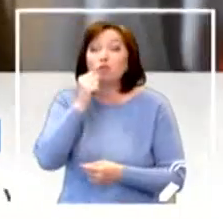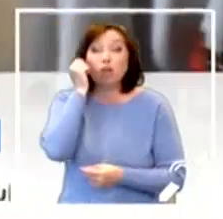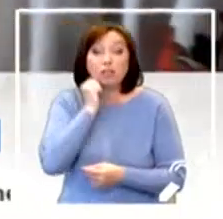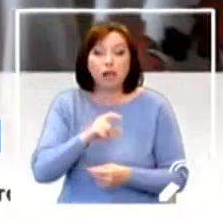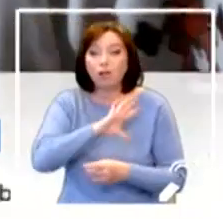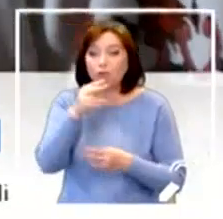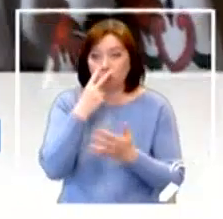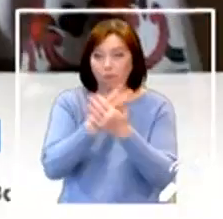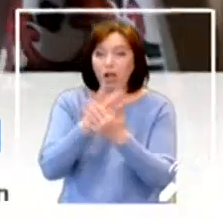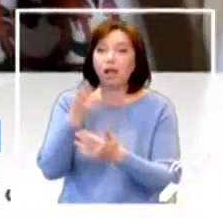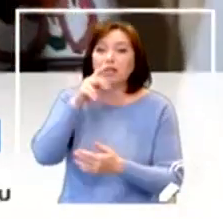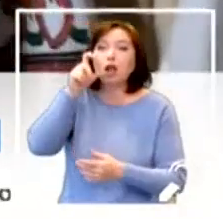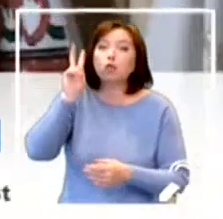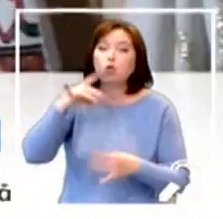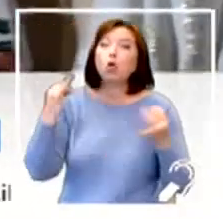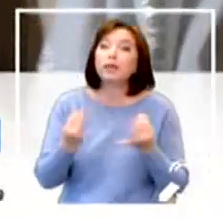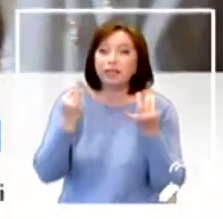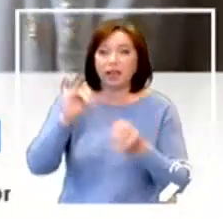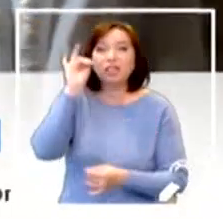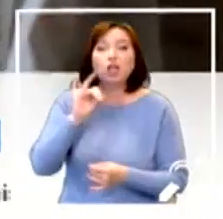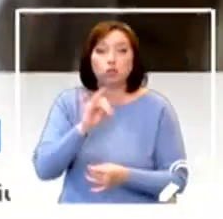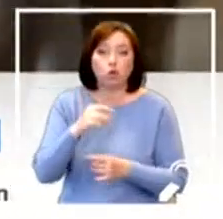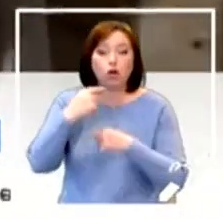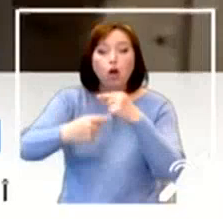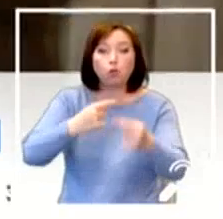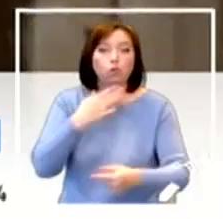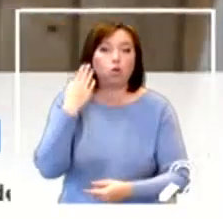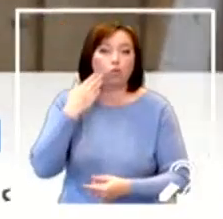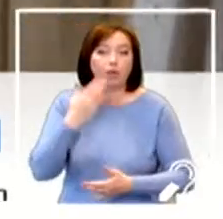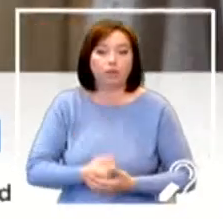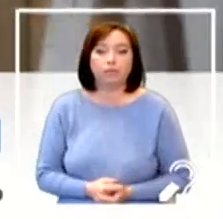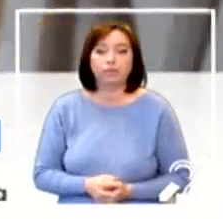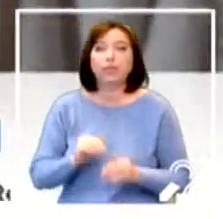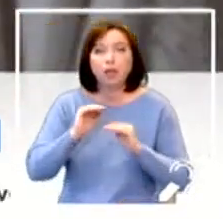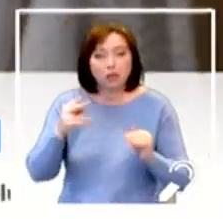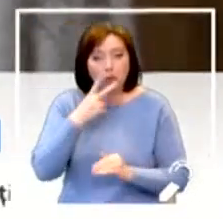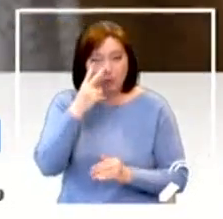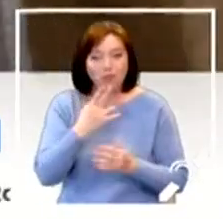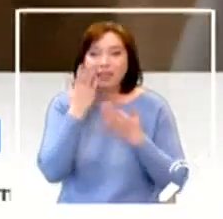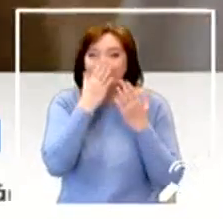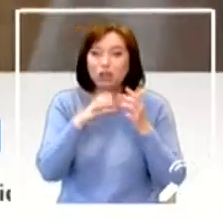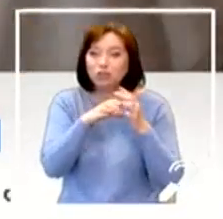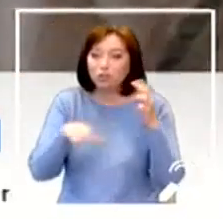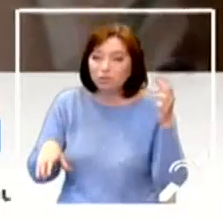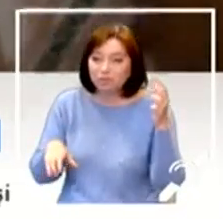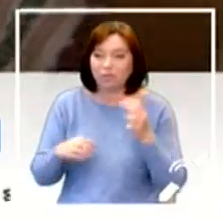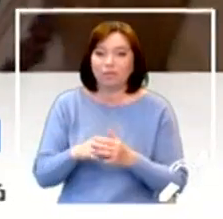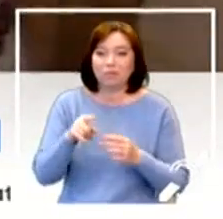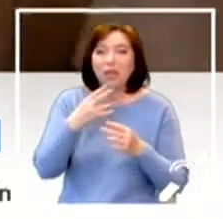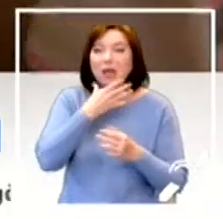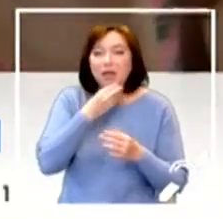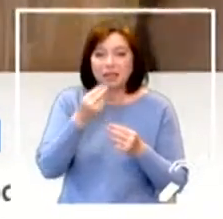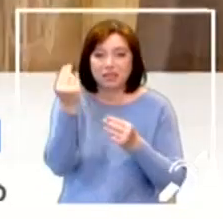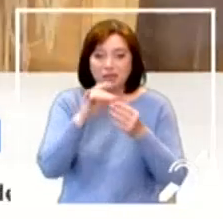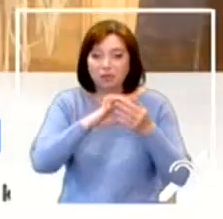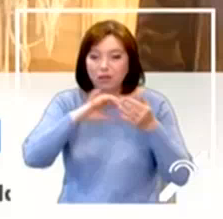spre admirația celor curioși de istoria neamului românesc. Copiii au văzut șervețele diferite cu